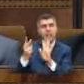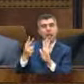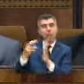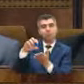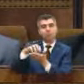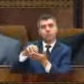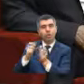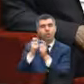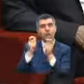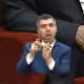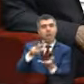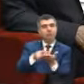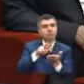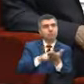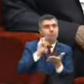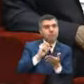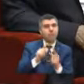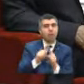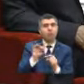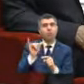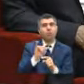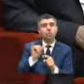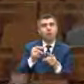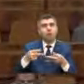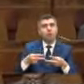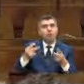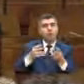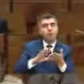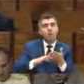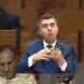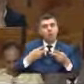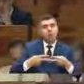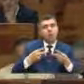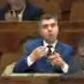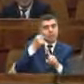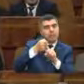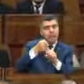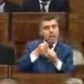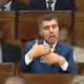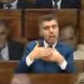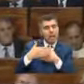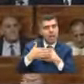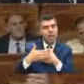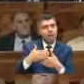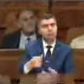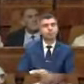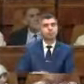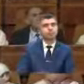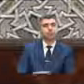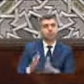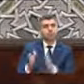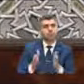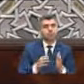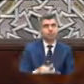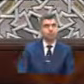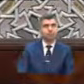المجال؟ وما هي التدابير التي تعتزمون اتخاذها لإخراج هذا الإصلاح في أقرب وقت ممكن؟ شكرا. تفضلوا السيدة